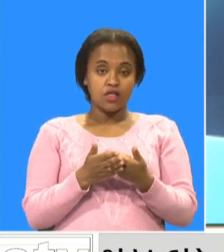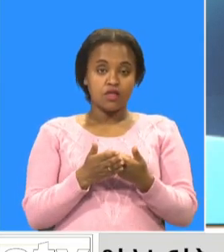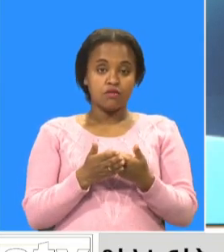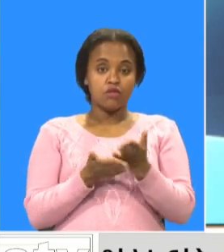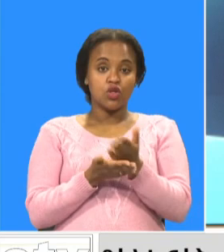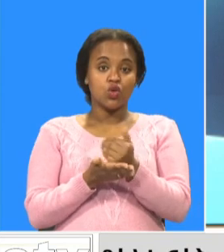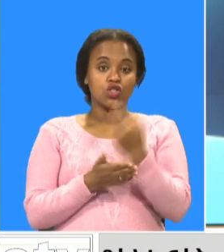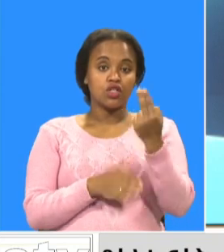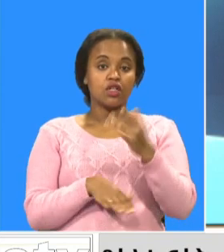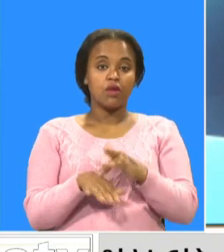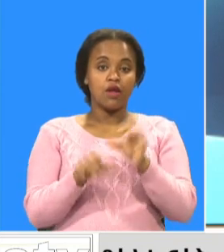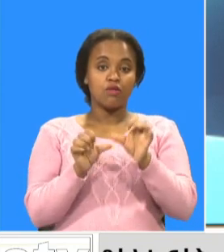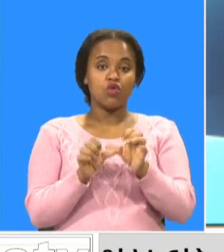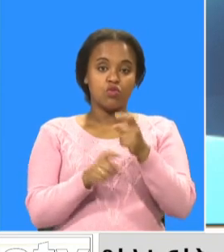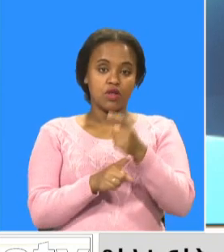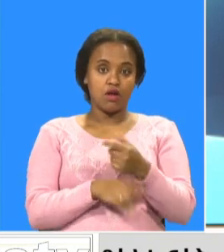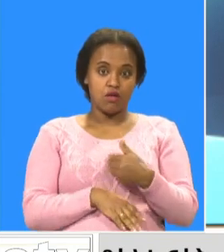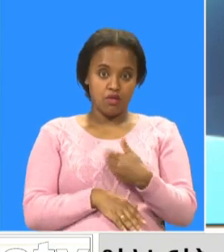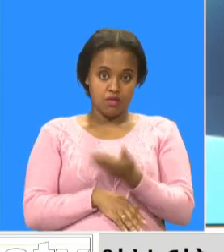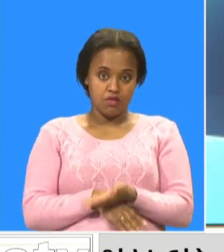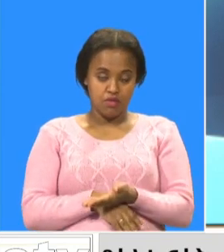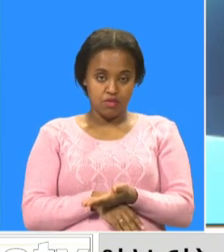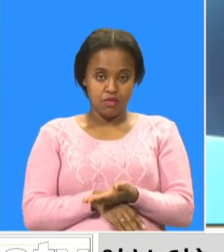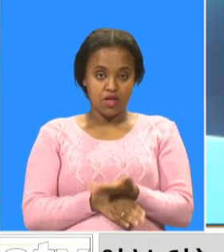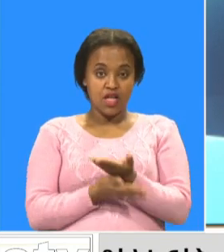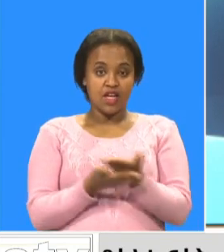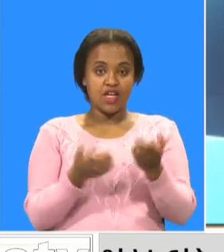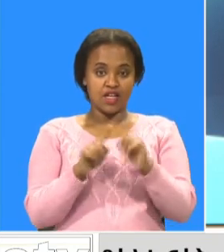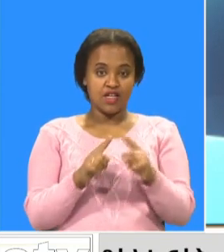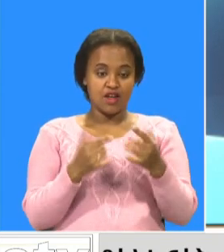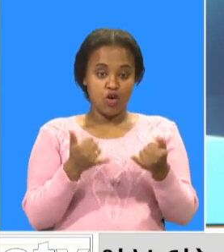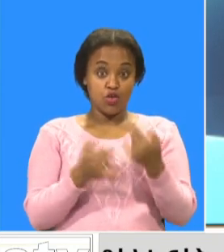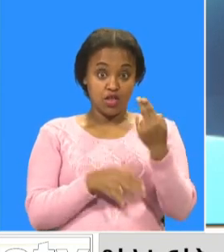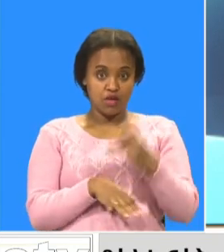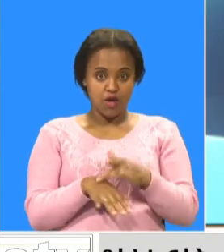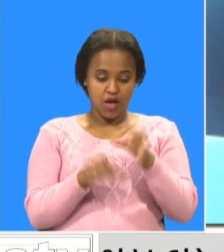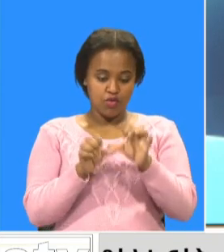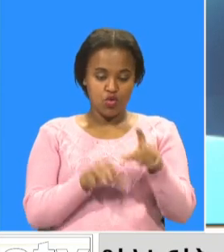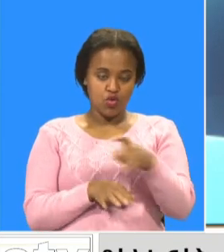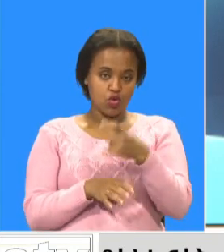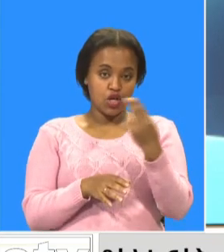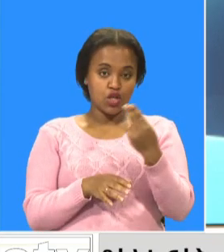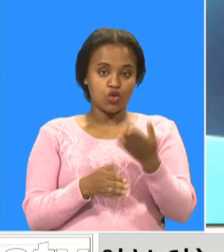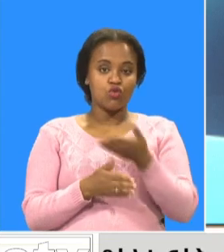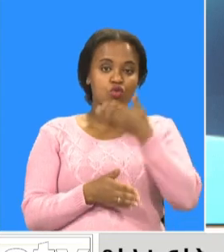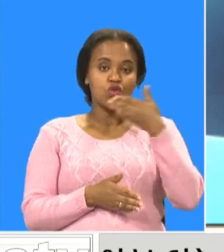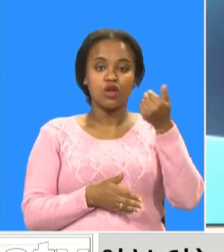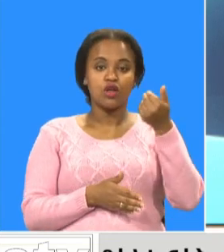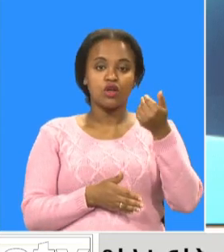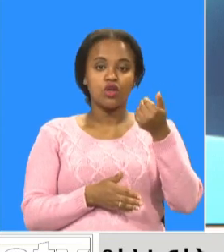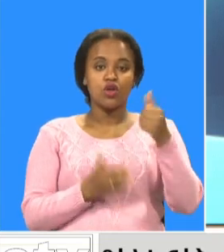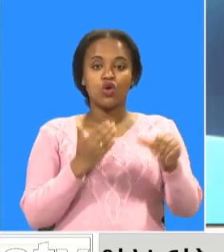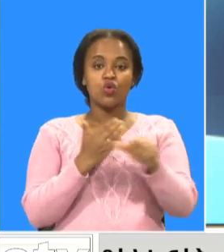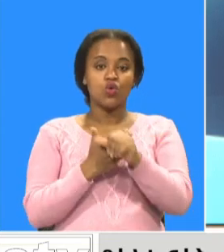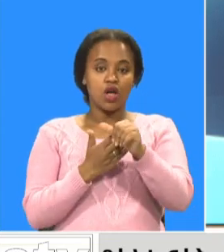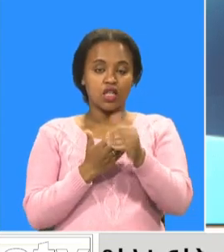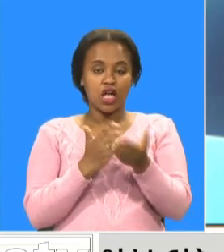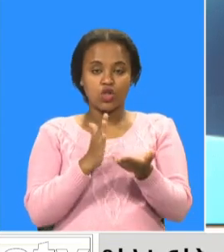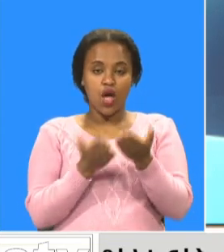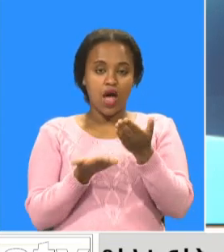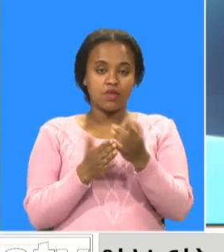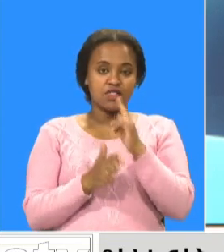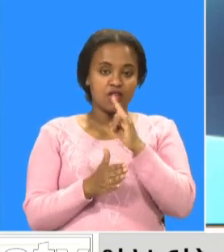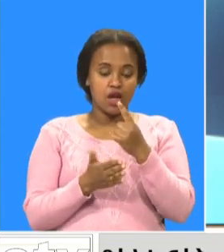አግባብ ይኖራል ማለት ነው። ነገር ግን አሁን ጥቅም ላይ የሚውሉ ከሆነ ከጥቅሙ ይልቅ ጉዳታቸው ያመዝናል ነው።